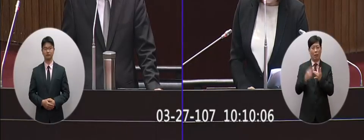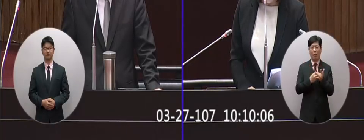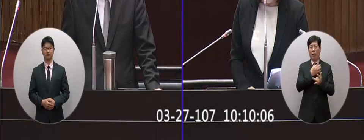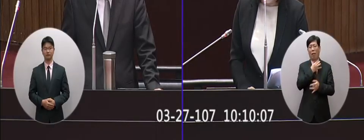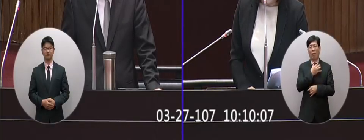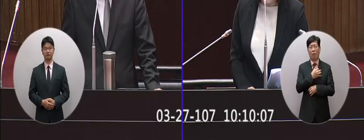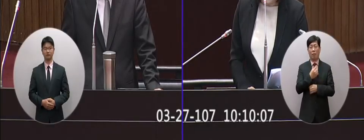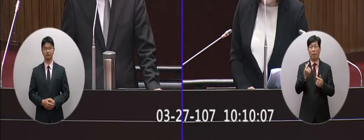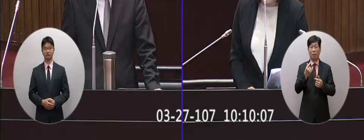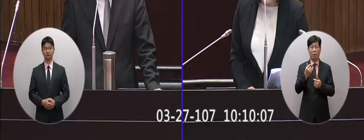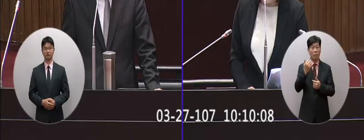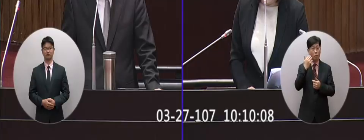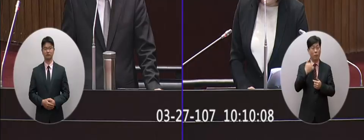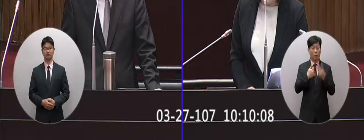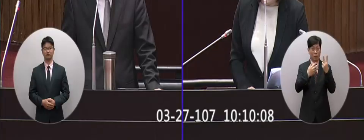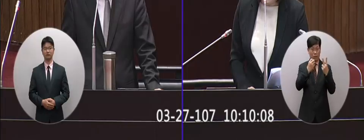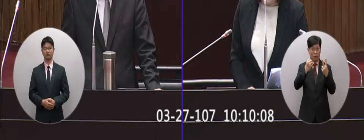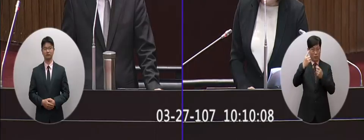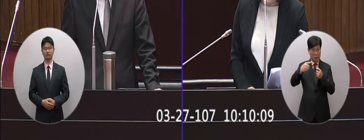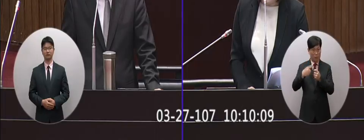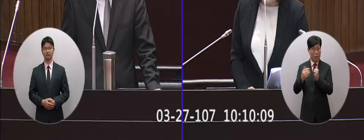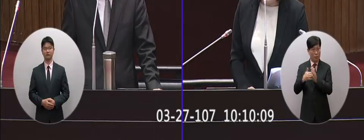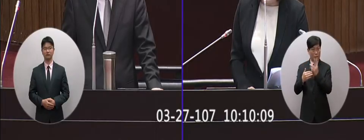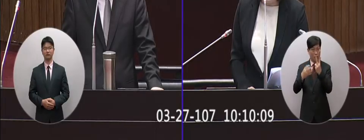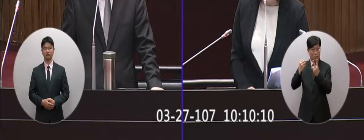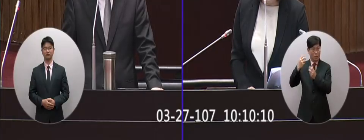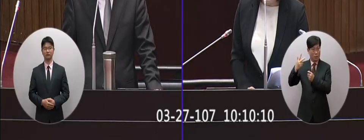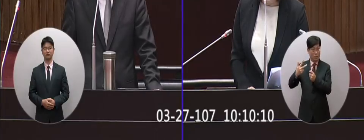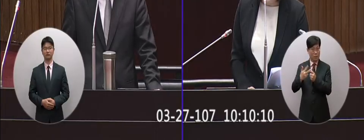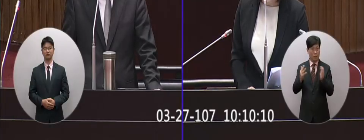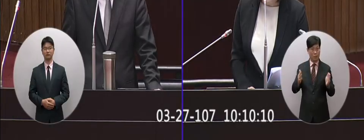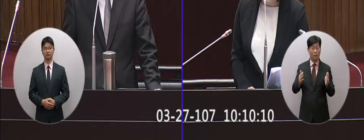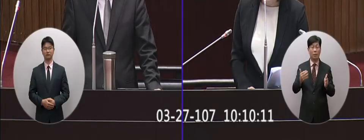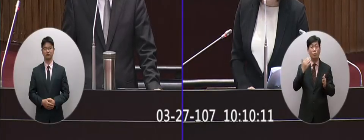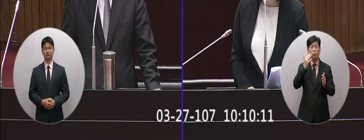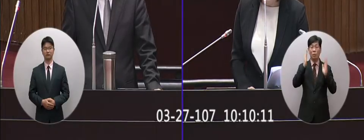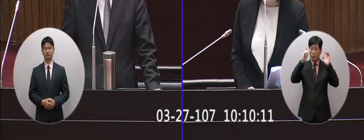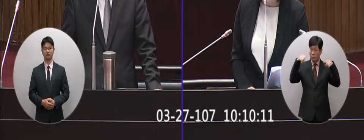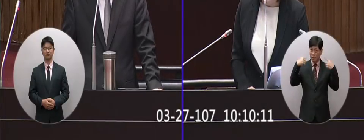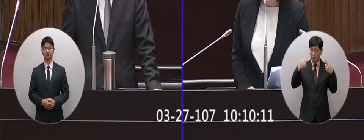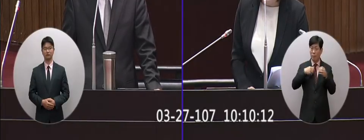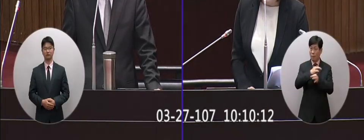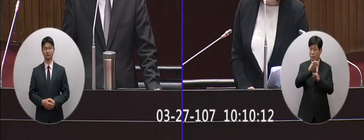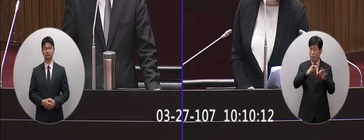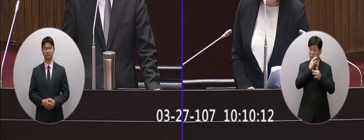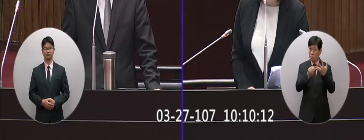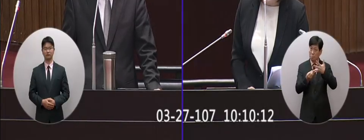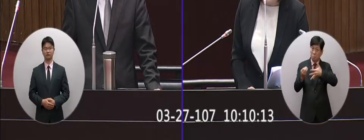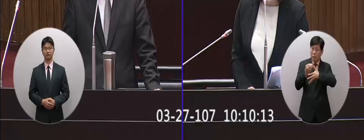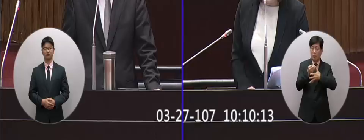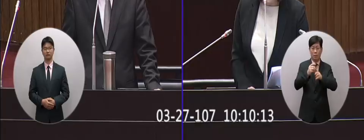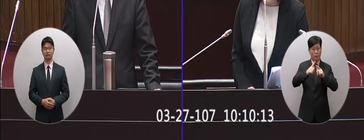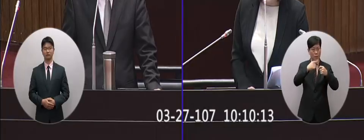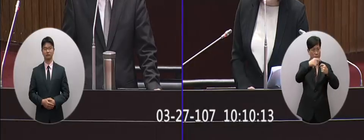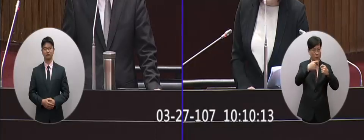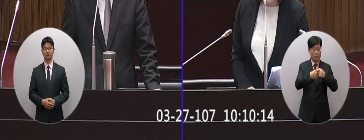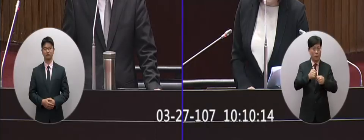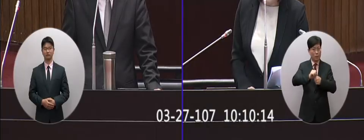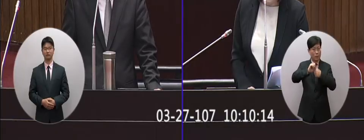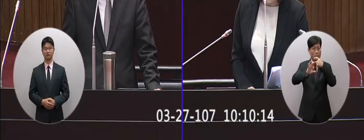口。像2001年到2007年，如果是正常的经济成长率，平均一年